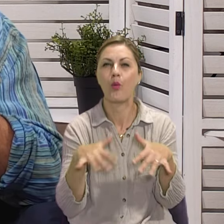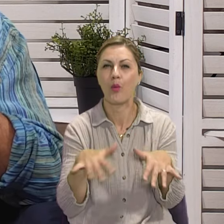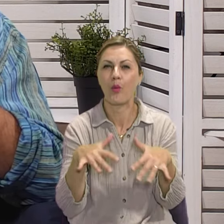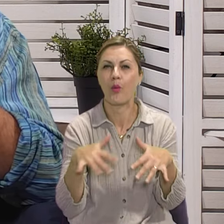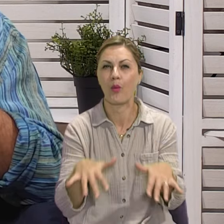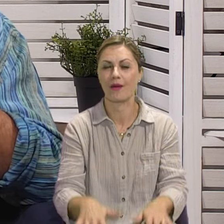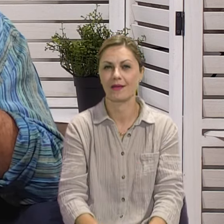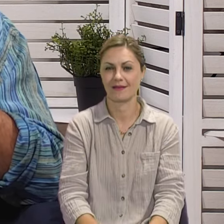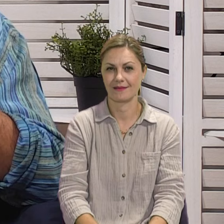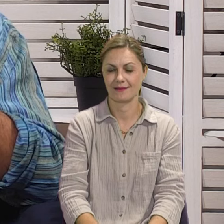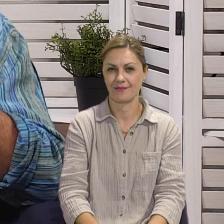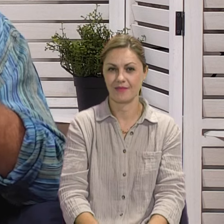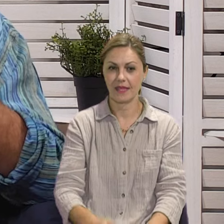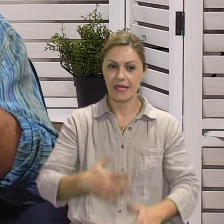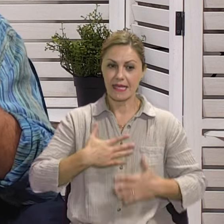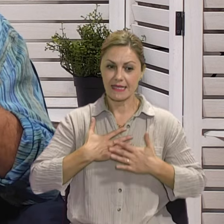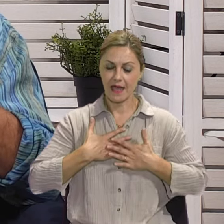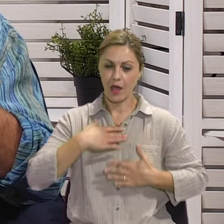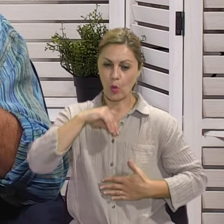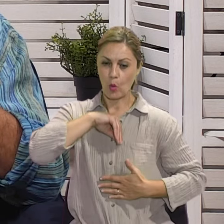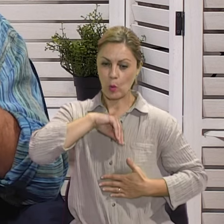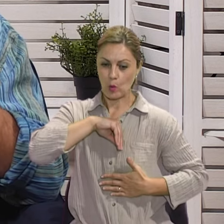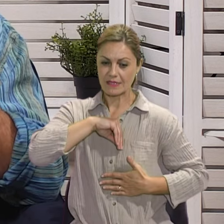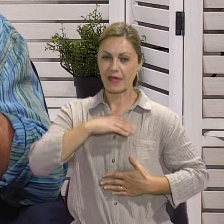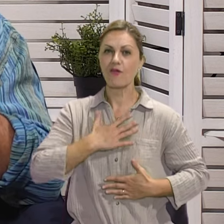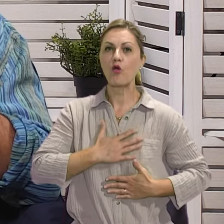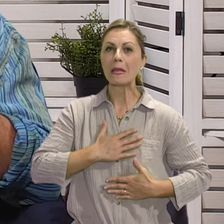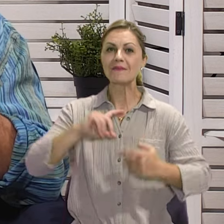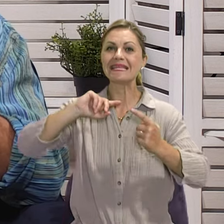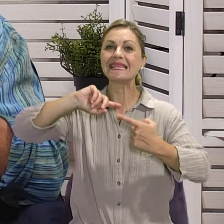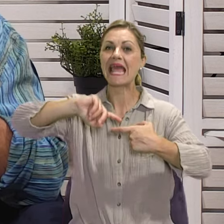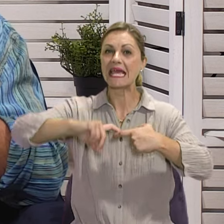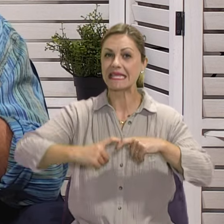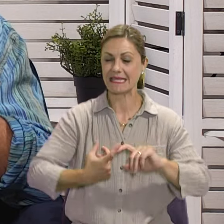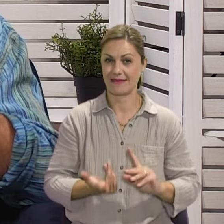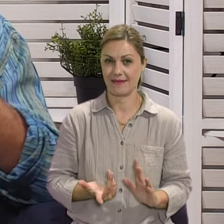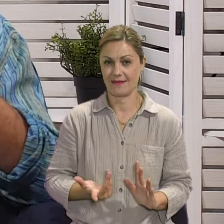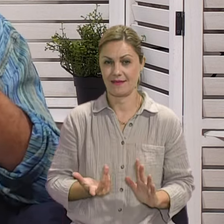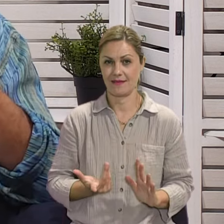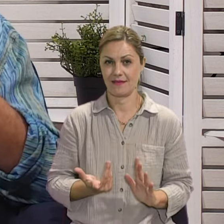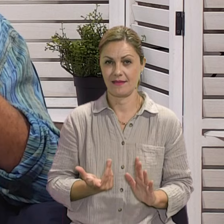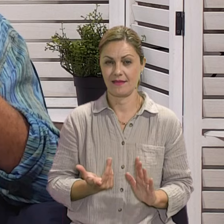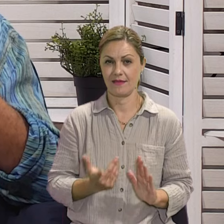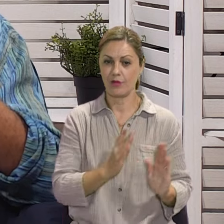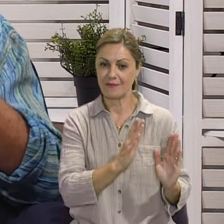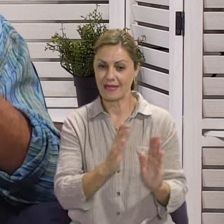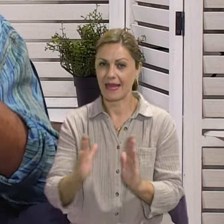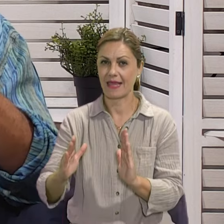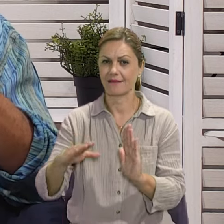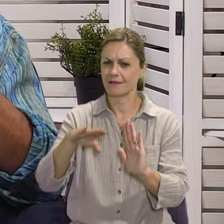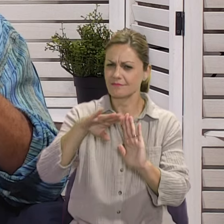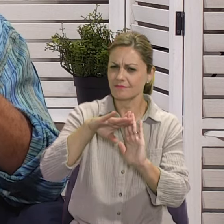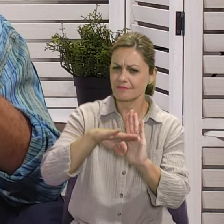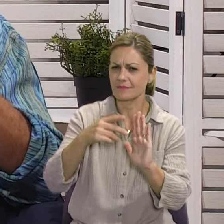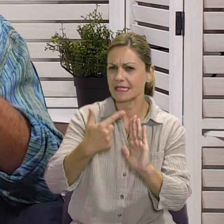Ja sam u stvari i tehnička osoba. Strašno me zanimalo i dok nisam bio miran, dok